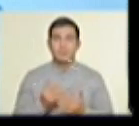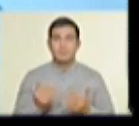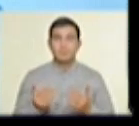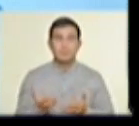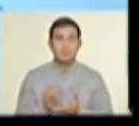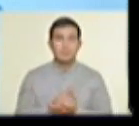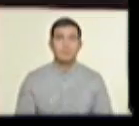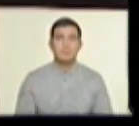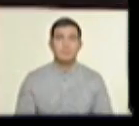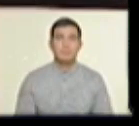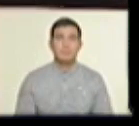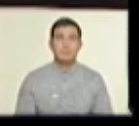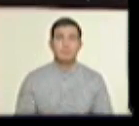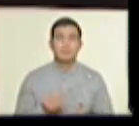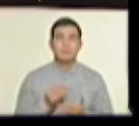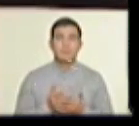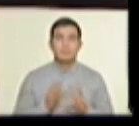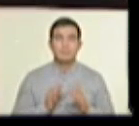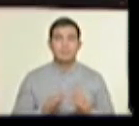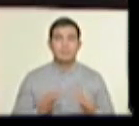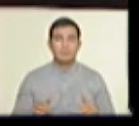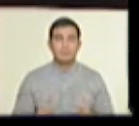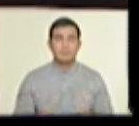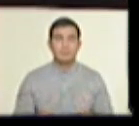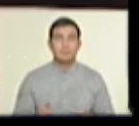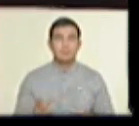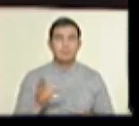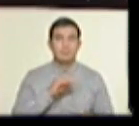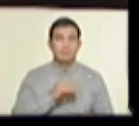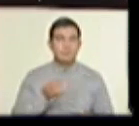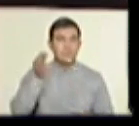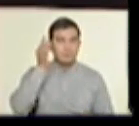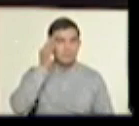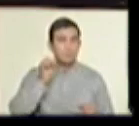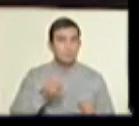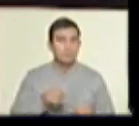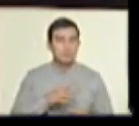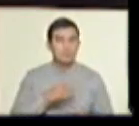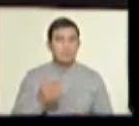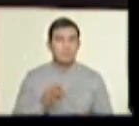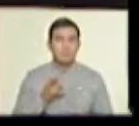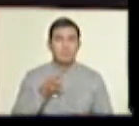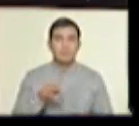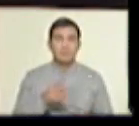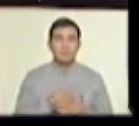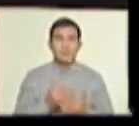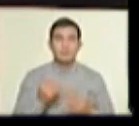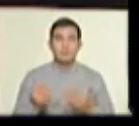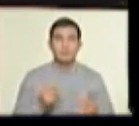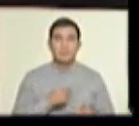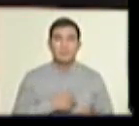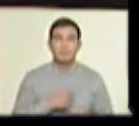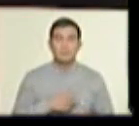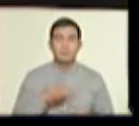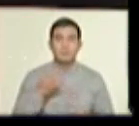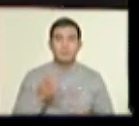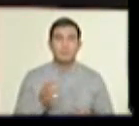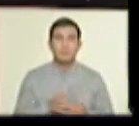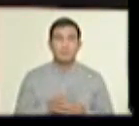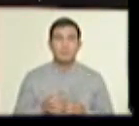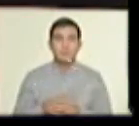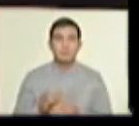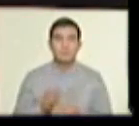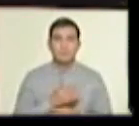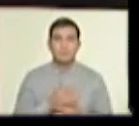tanishib olamiz. Qadrli o'quvchilar, yodingizda bo'lsa, otlar tuzilishiga ko'ra 4 turga bo'linar